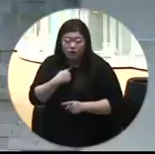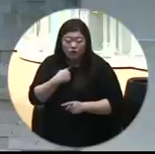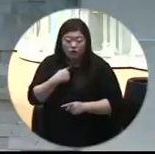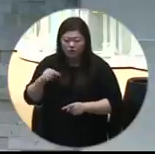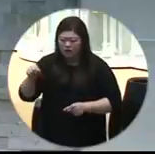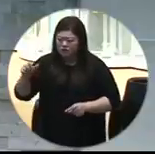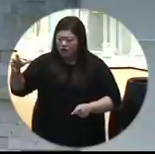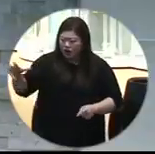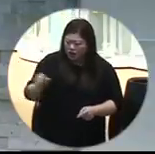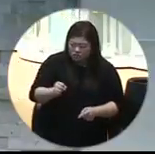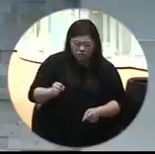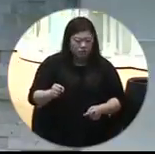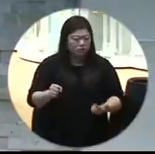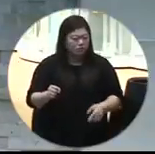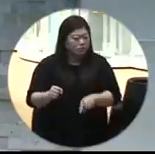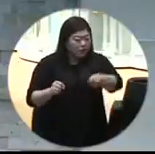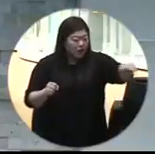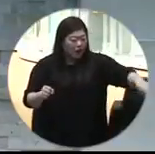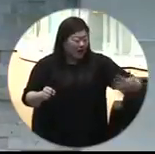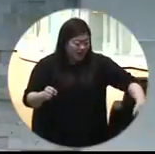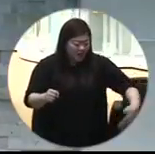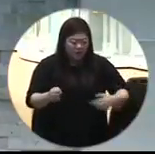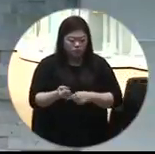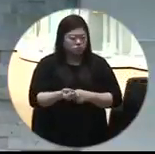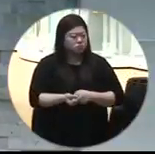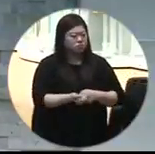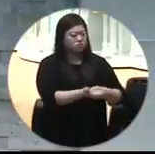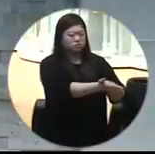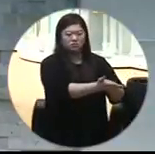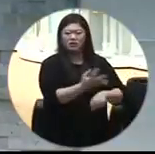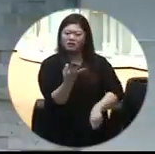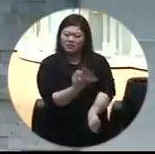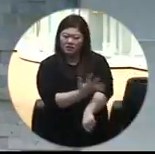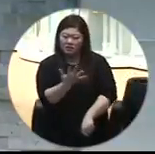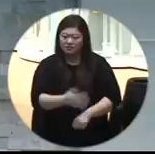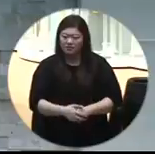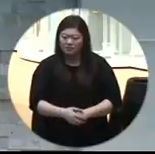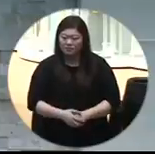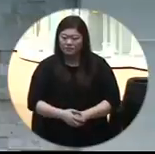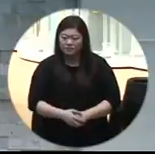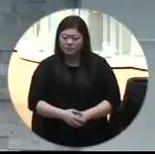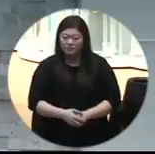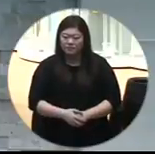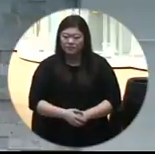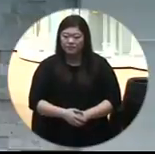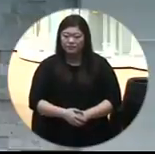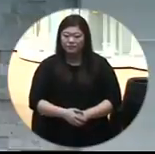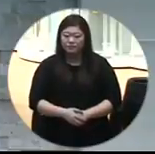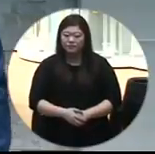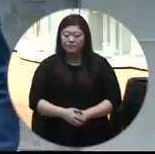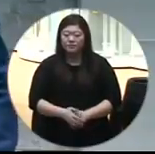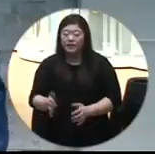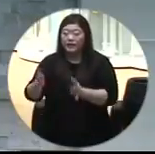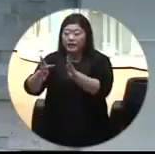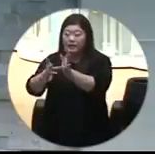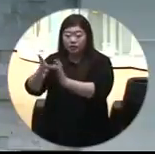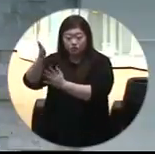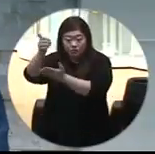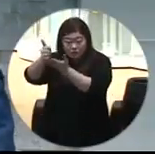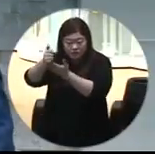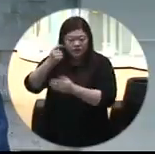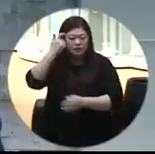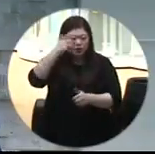이 은혜를 여러분이 정언하면 됩니다. 우리 영계전 성도들 예수님께서 보여주셨던 생명